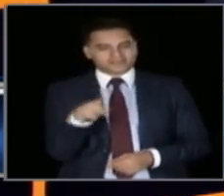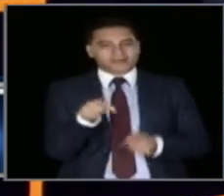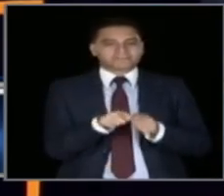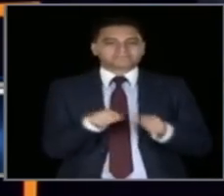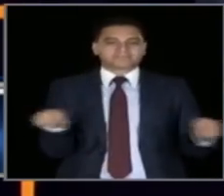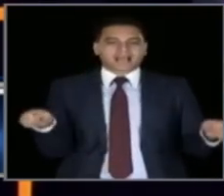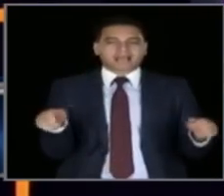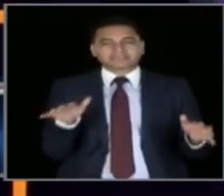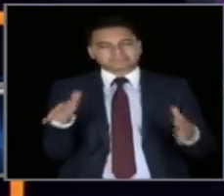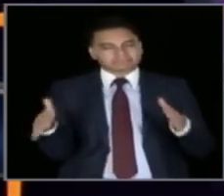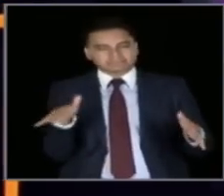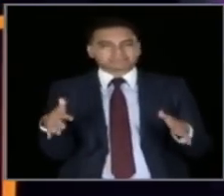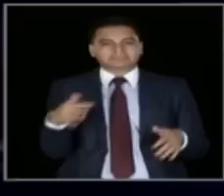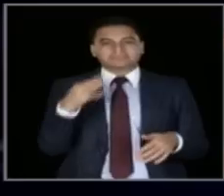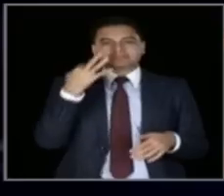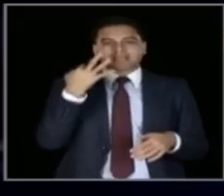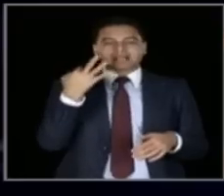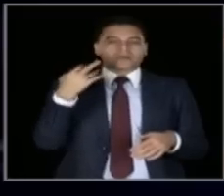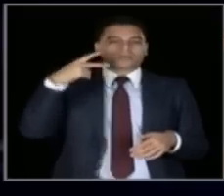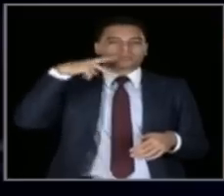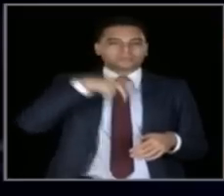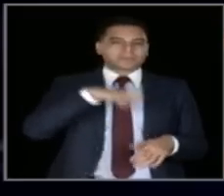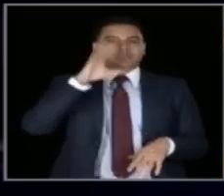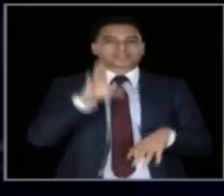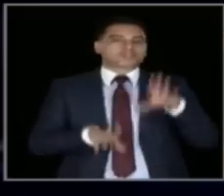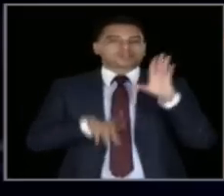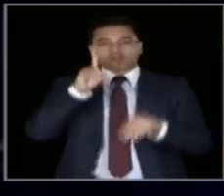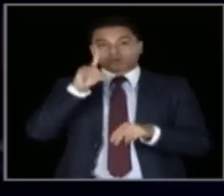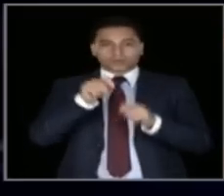مساحتها حوالي 83 كيلومتر مربع،